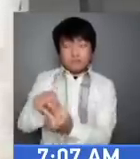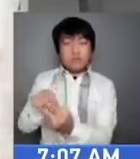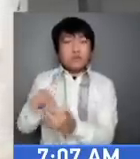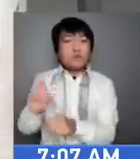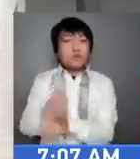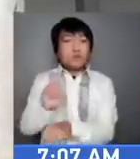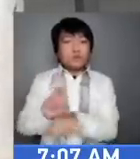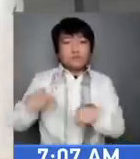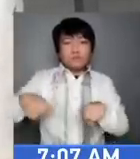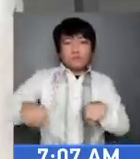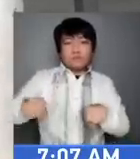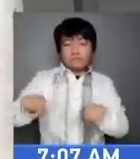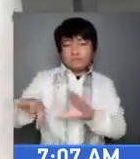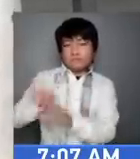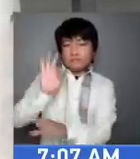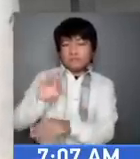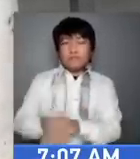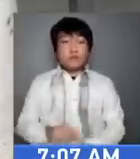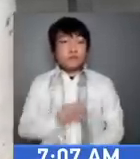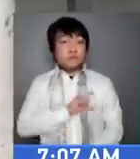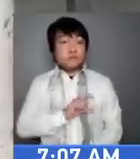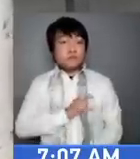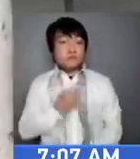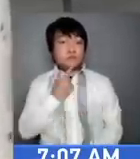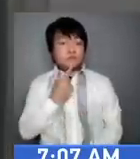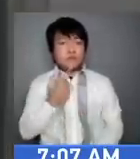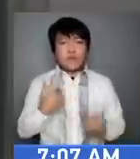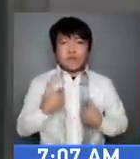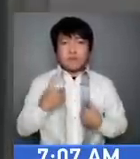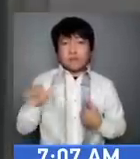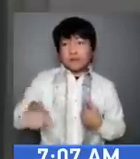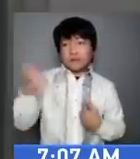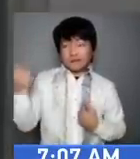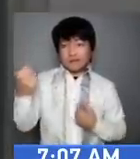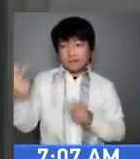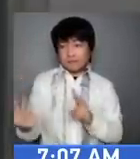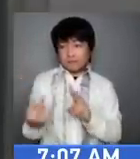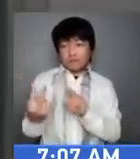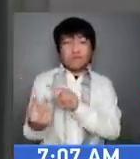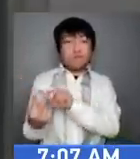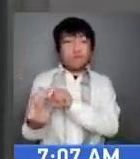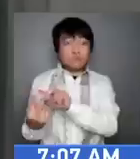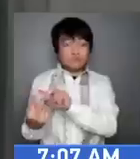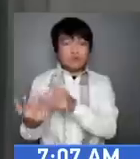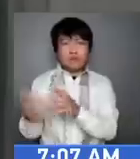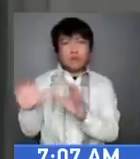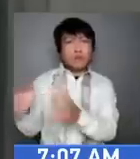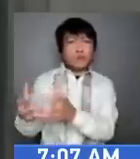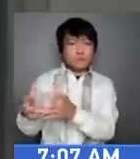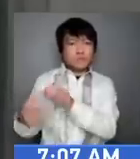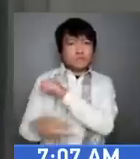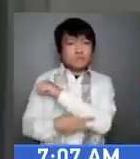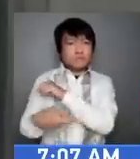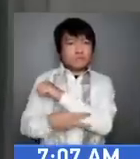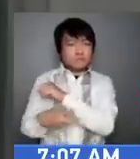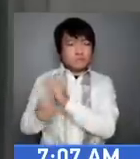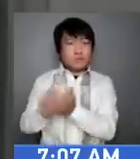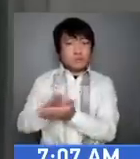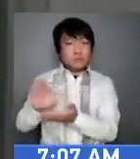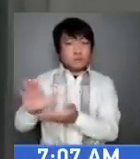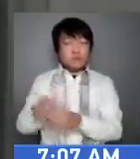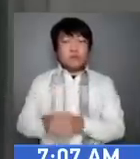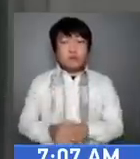Ayon sa pulisya, may dalawa pang kasama ng mga suspect sa ganitong modus. Itong grupo na to hindi tumitira doon sa lugar nila. Sa